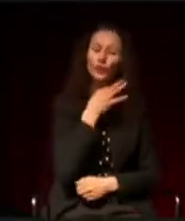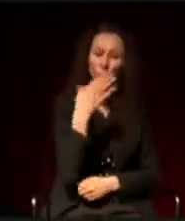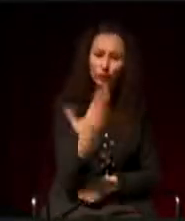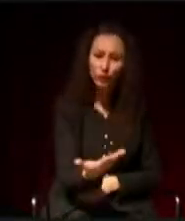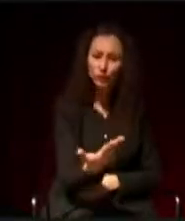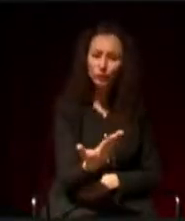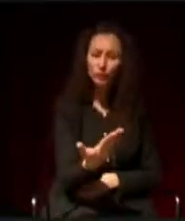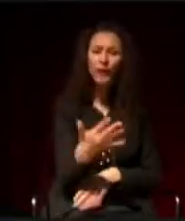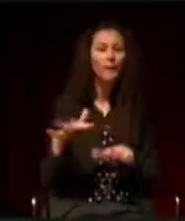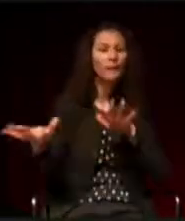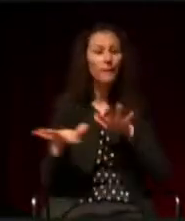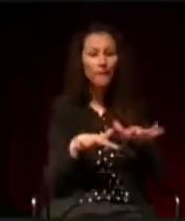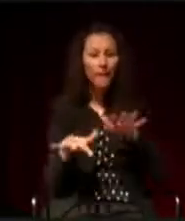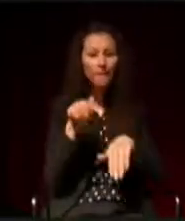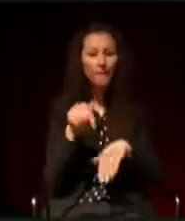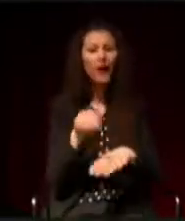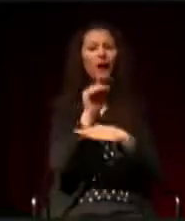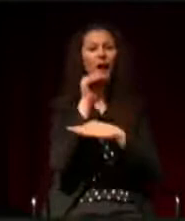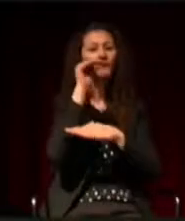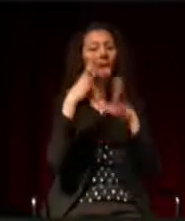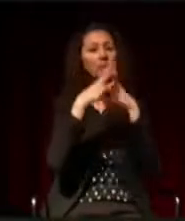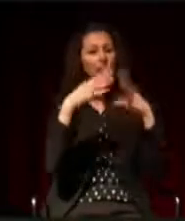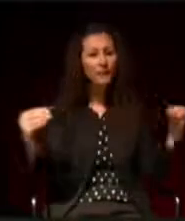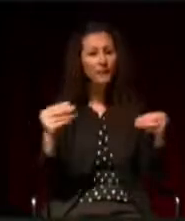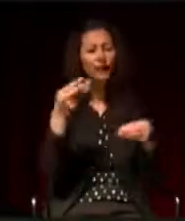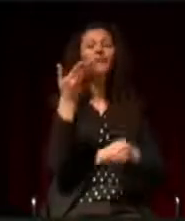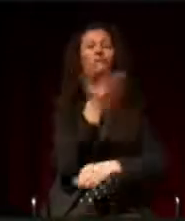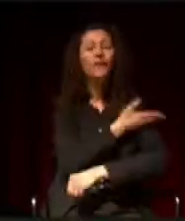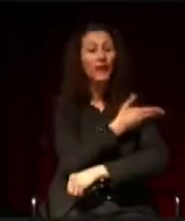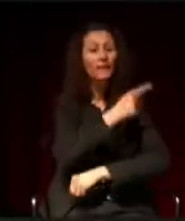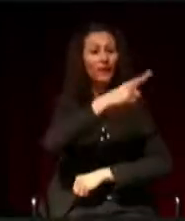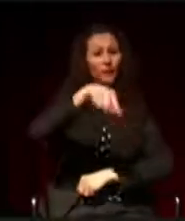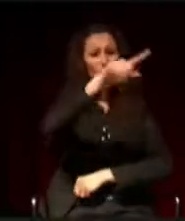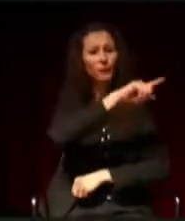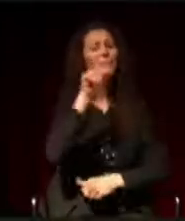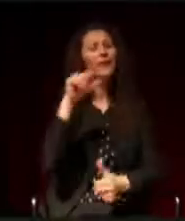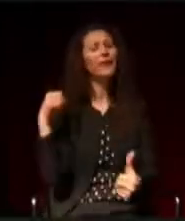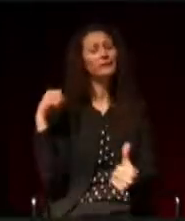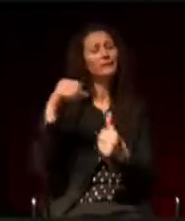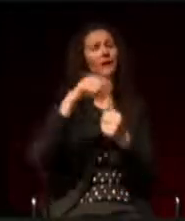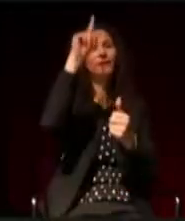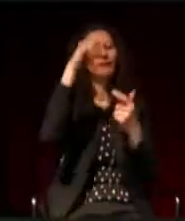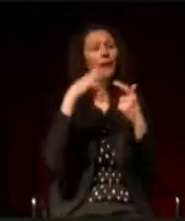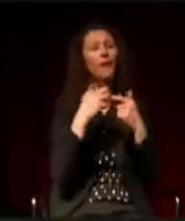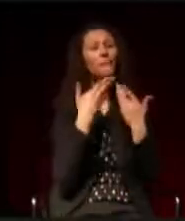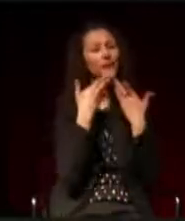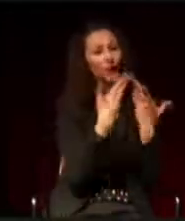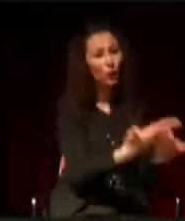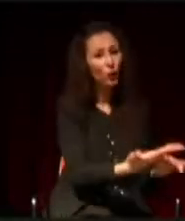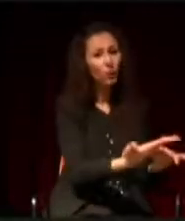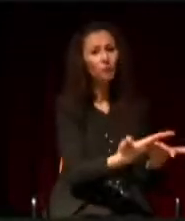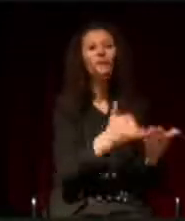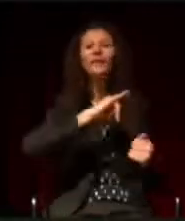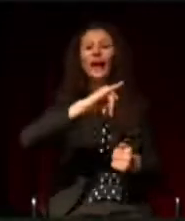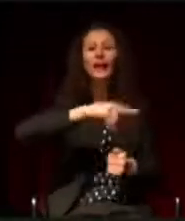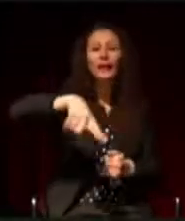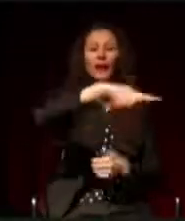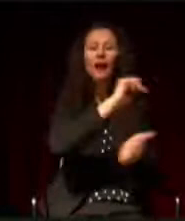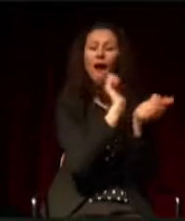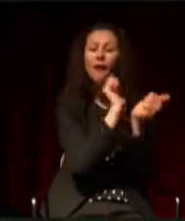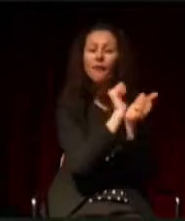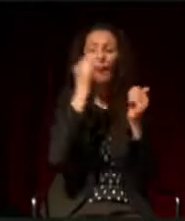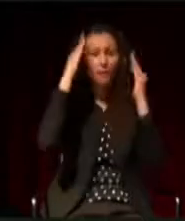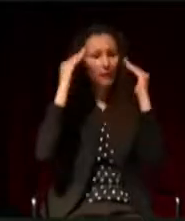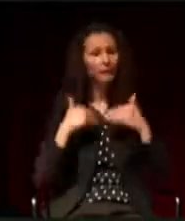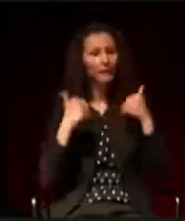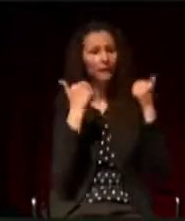ediyorum. Depremde hayatını kaybeden vatandaşlarımıza bir kez daha Allah'tan rahmet diliyorum. Yakınlarına,